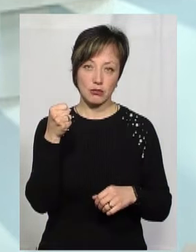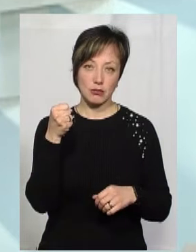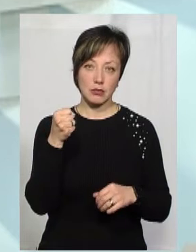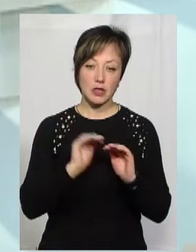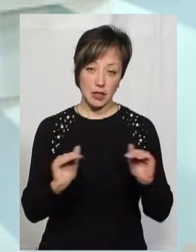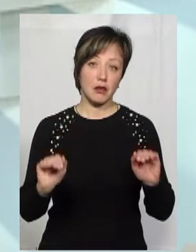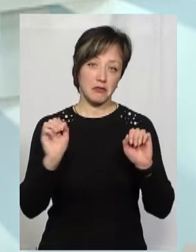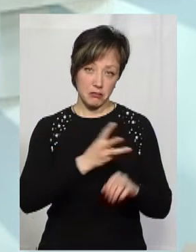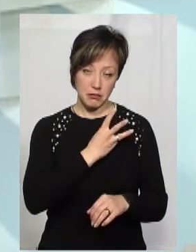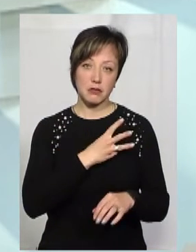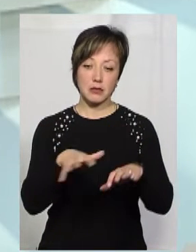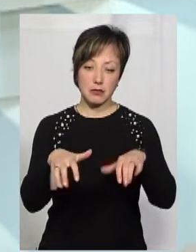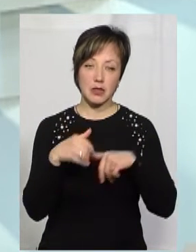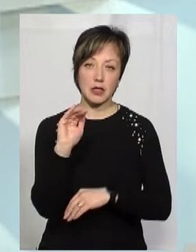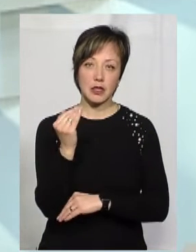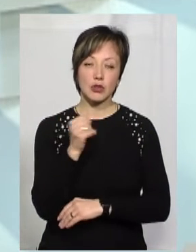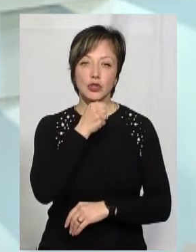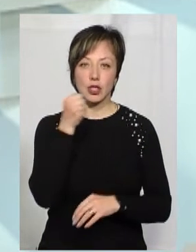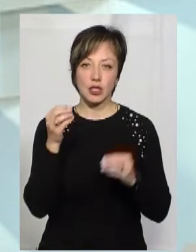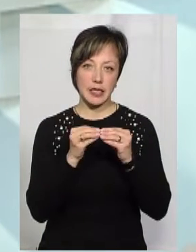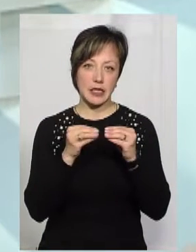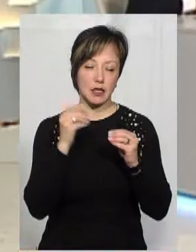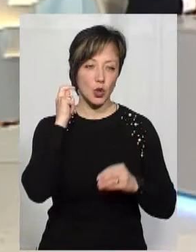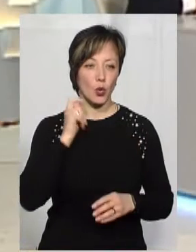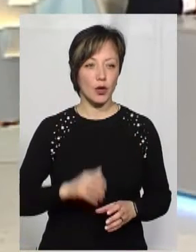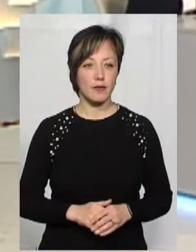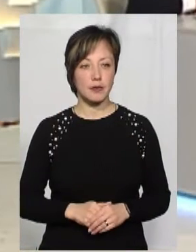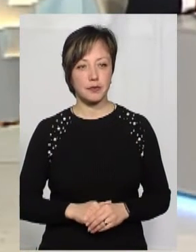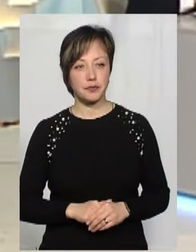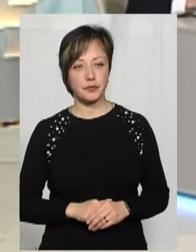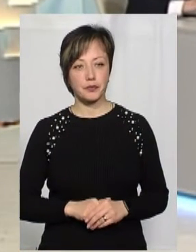і які бажають усиновити дитину старше 10 років.